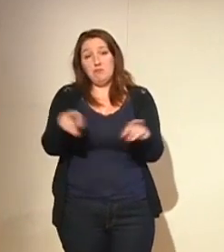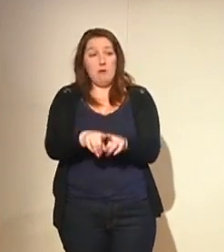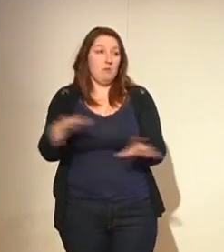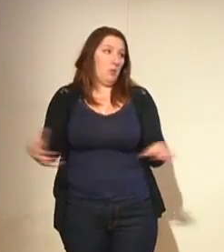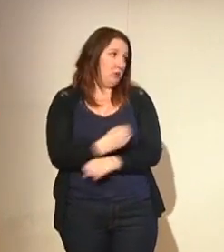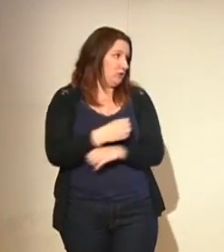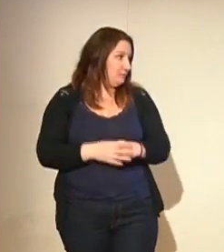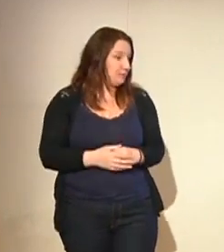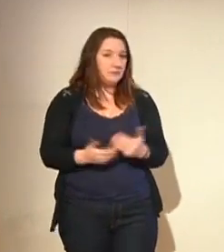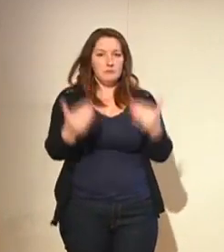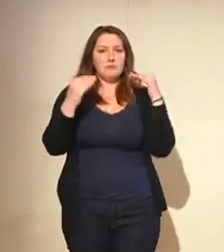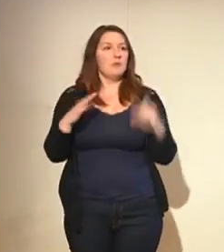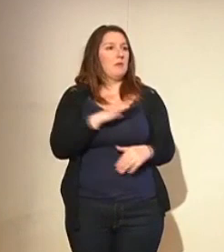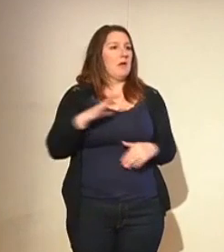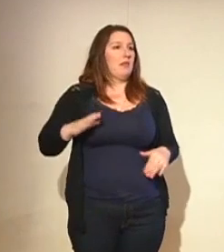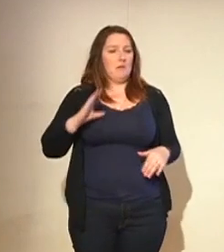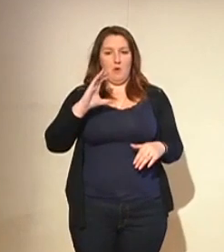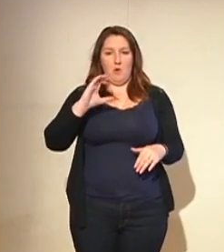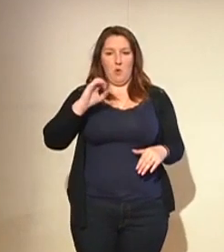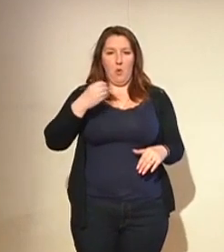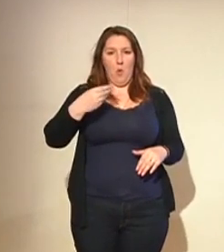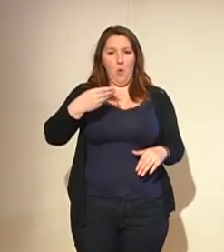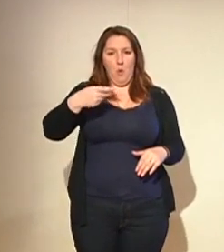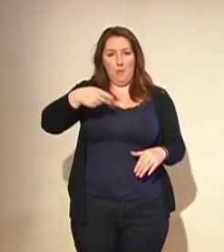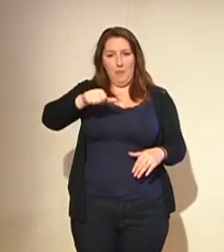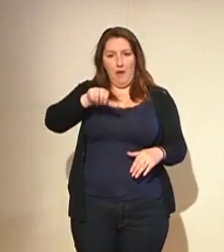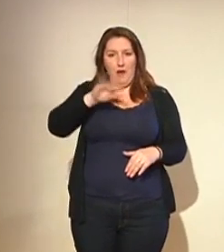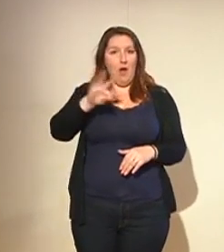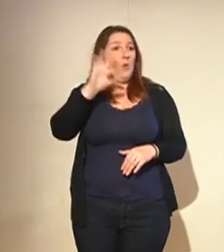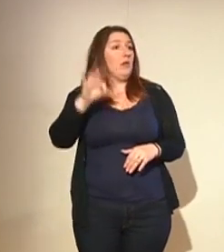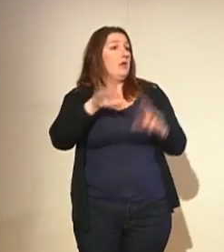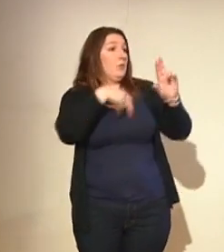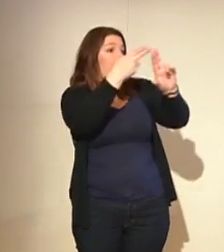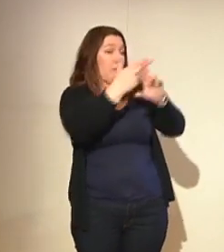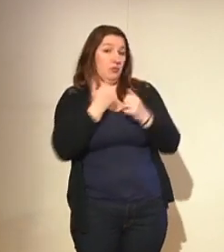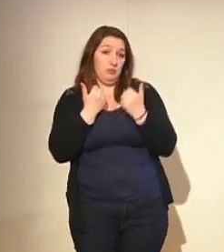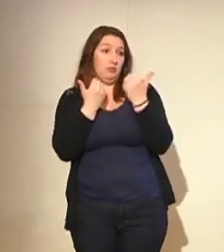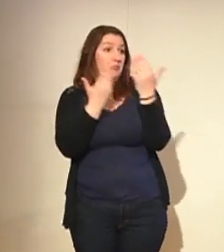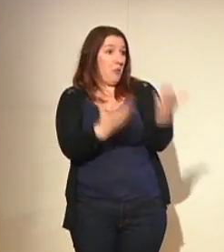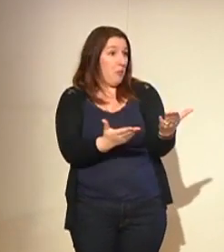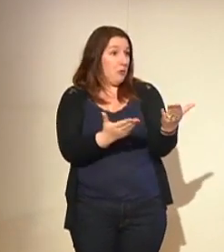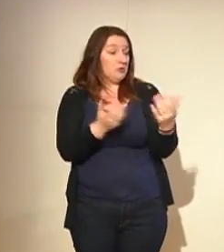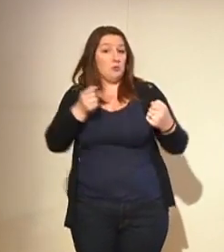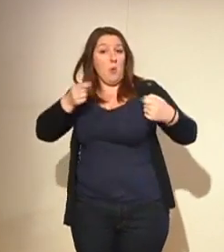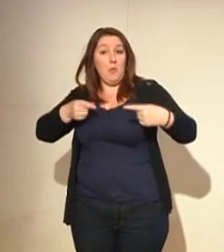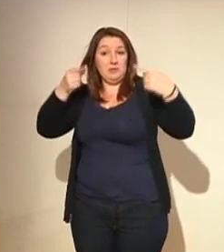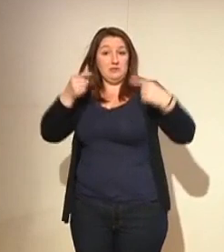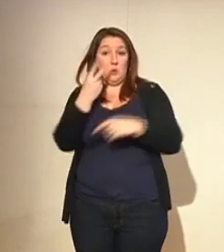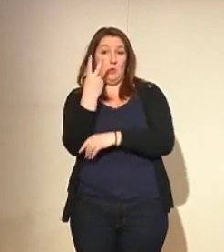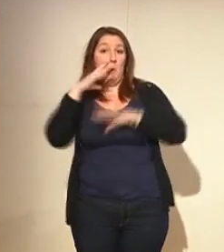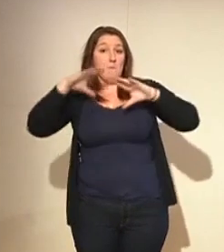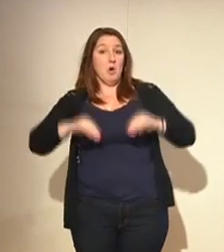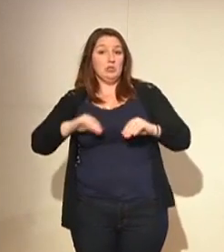présent oui pour répondre à cette question euh nous proposons de proposer à l'opposition deux postes de